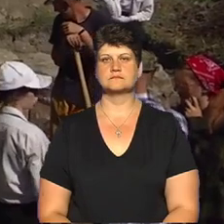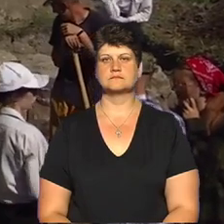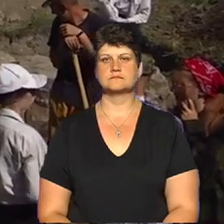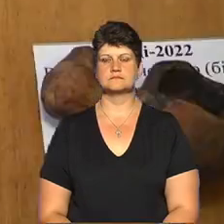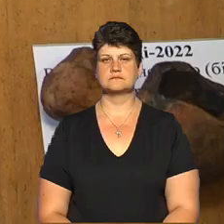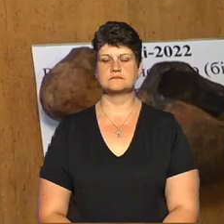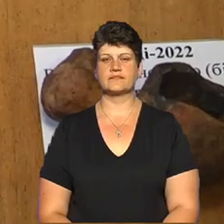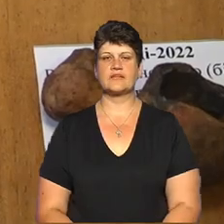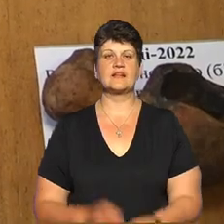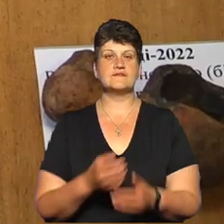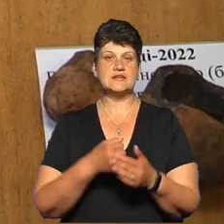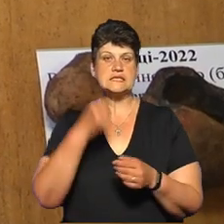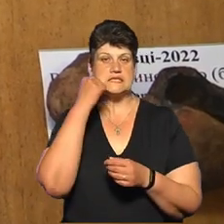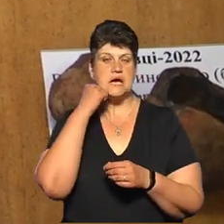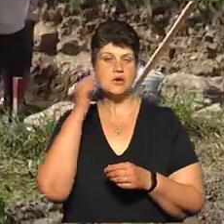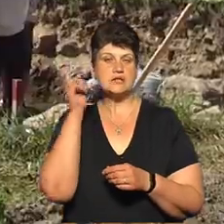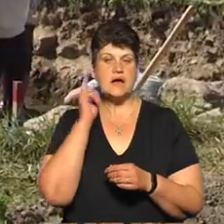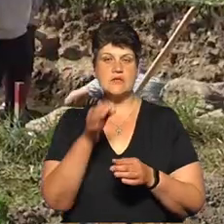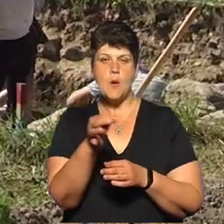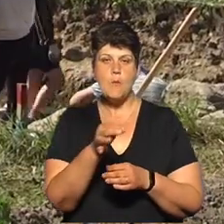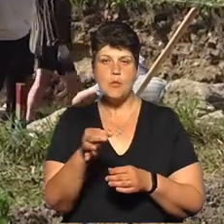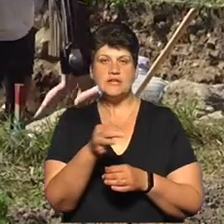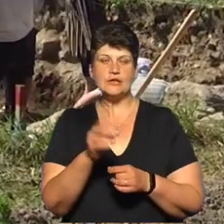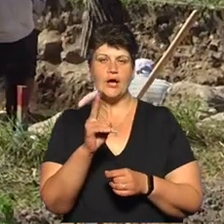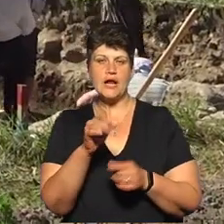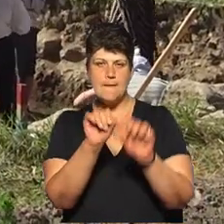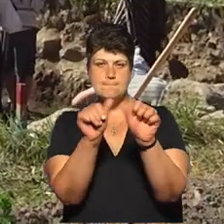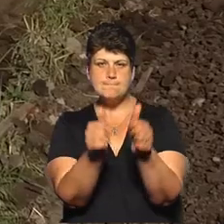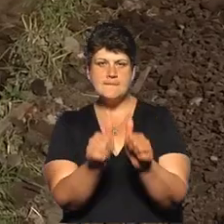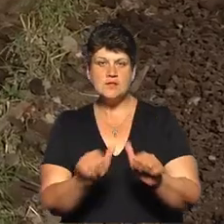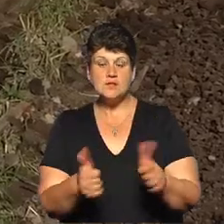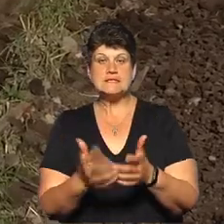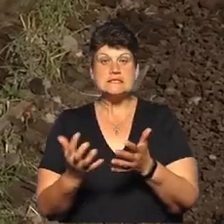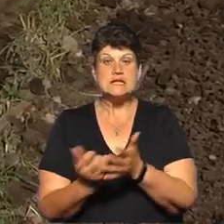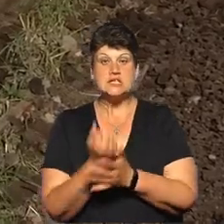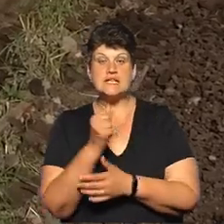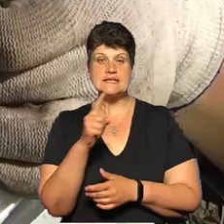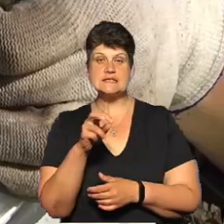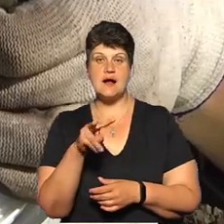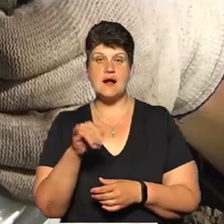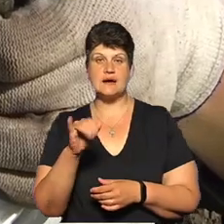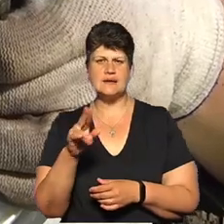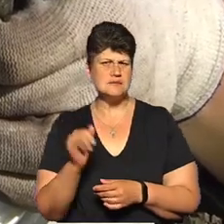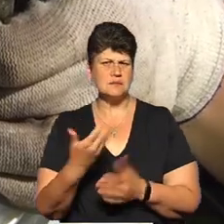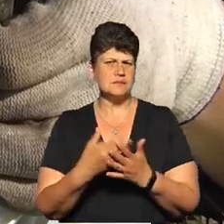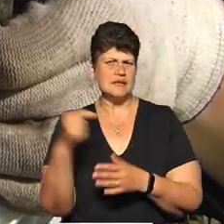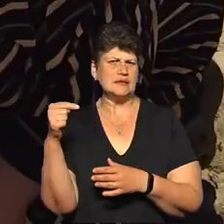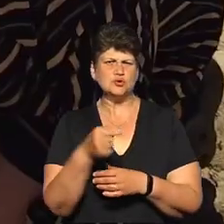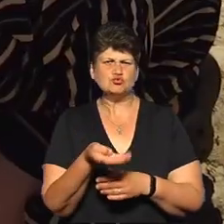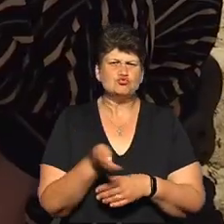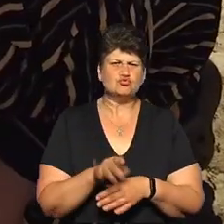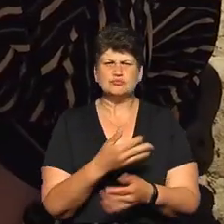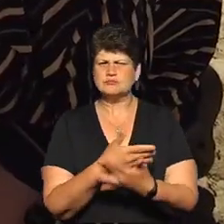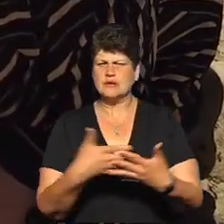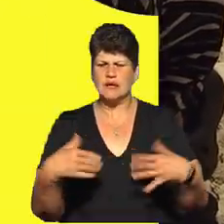Від стародавніх монет до керамічних люльок. У Залісцях археологи розкопали понад 1000 фрагментів кераміки та приблизно 100